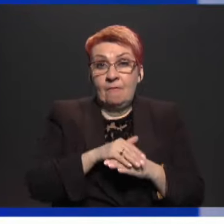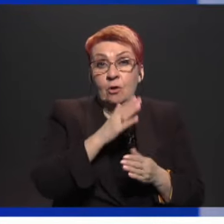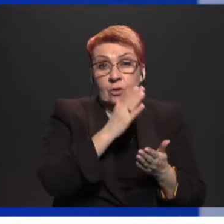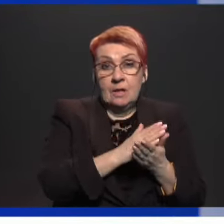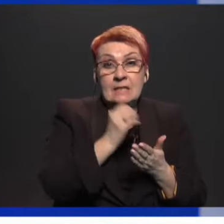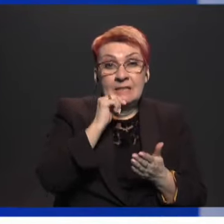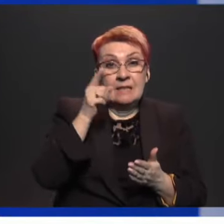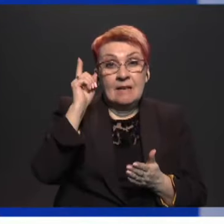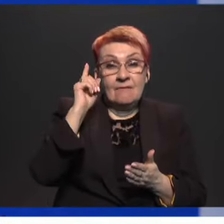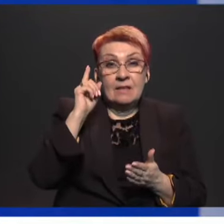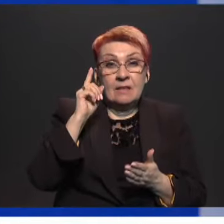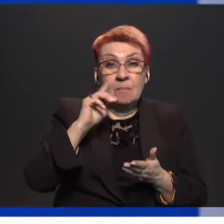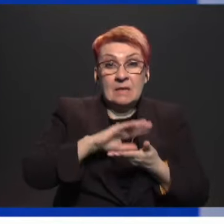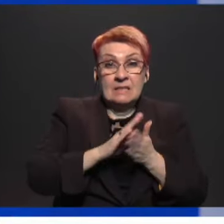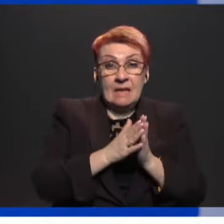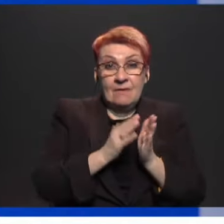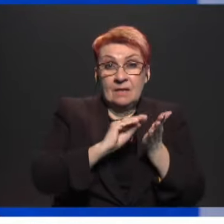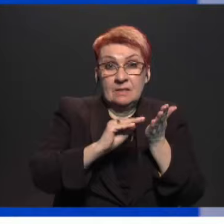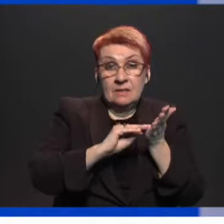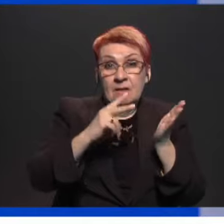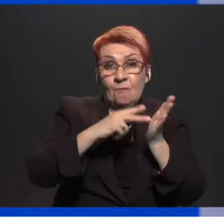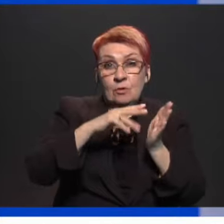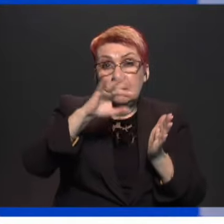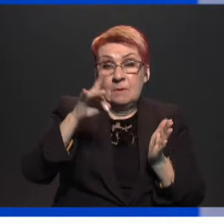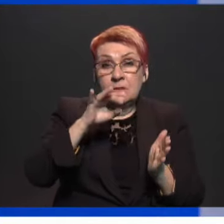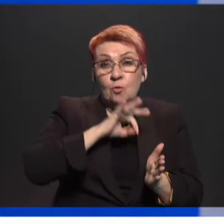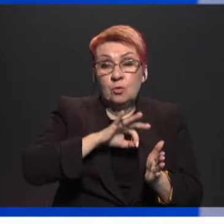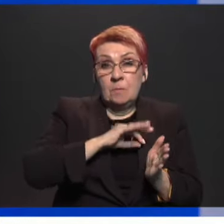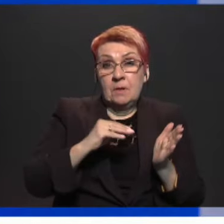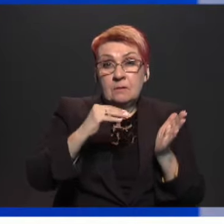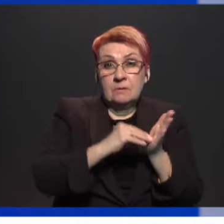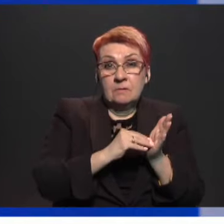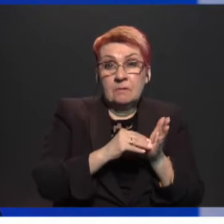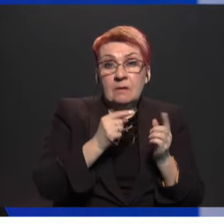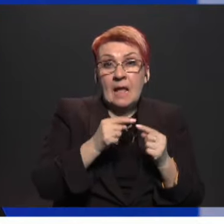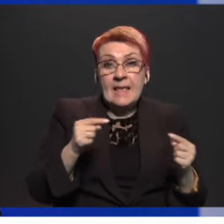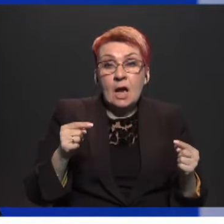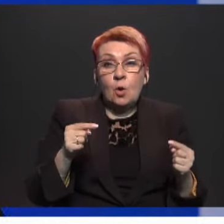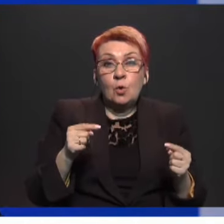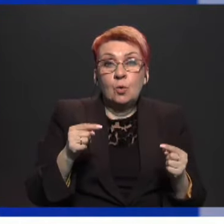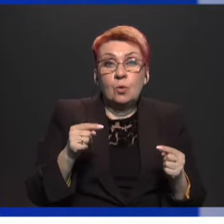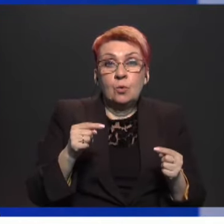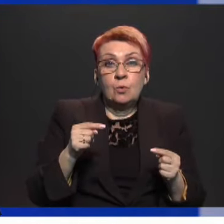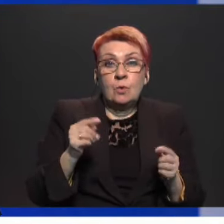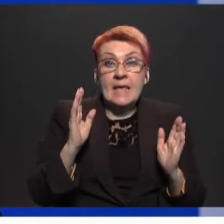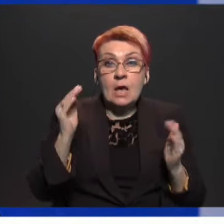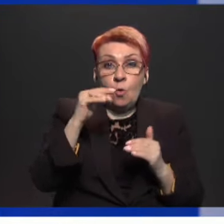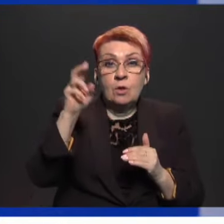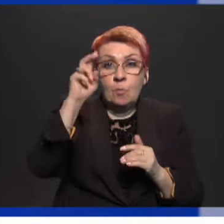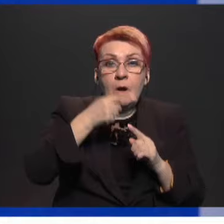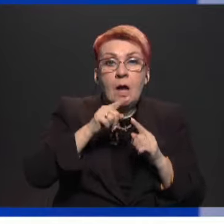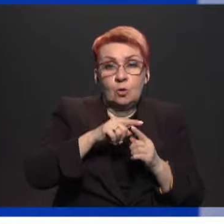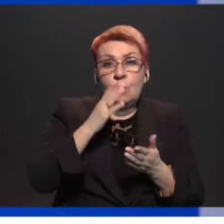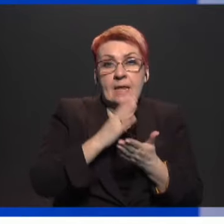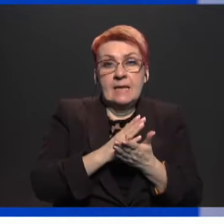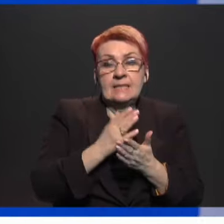Ветхом Завете 8 раз. 8 раз употребляется указание на некую икону Бога, которая есть, которую